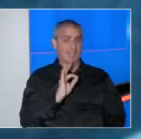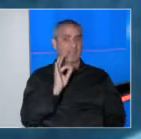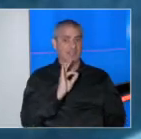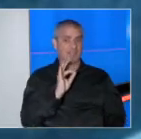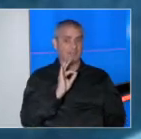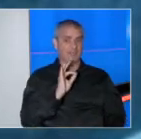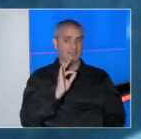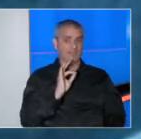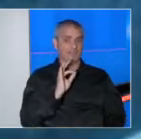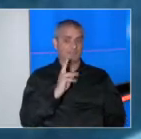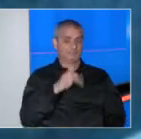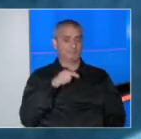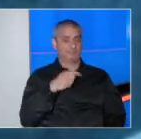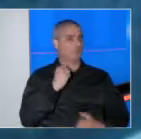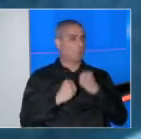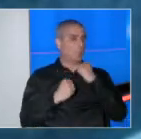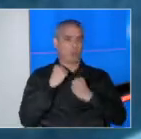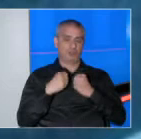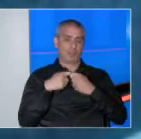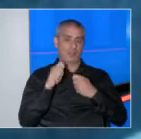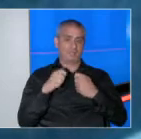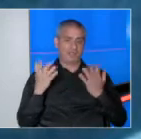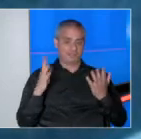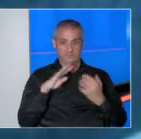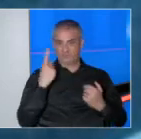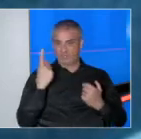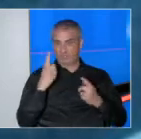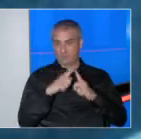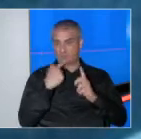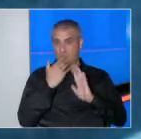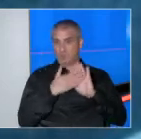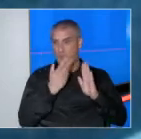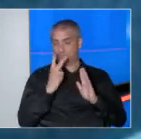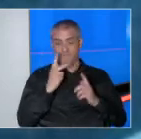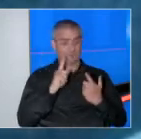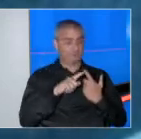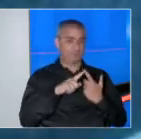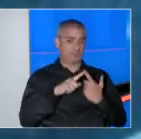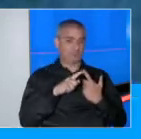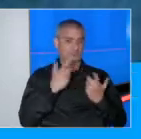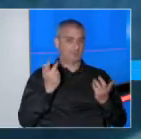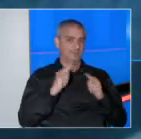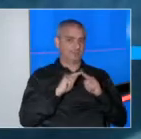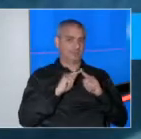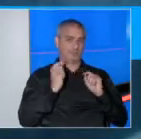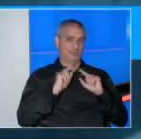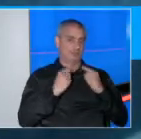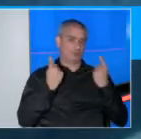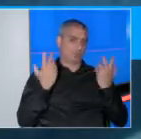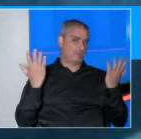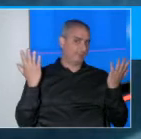אבל, יש כאן קושי לחברי הכנסת, כי מצד אחד כמו שציינו הם רואים, מצד שני הסגנונות הם מאוד שונים.